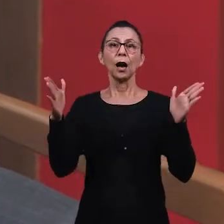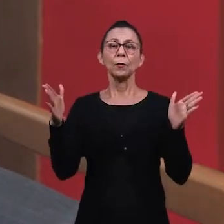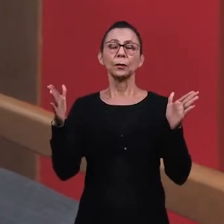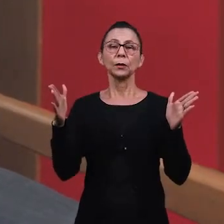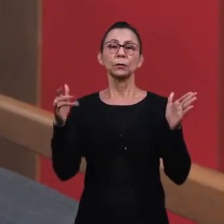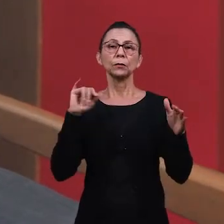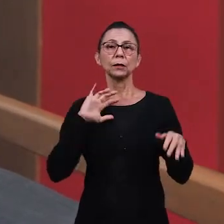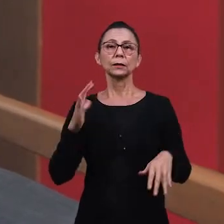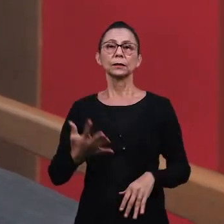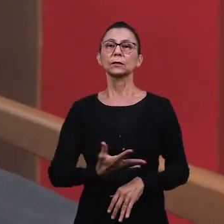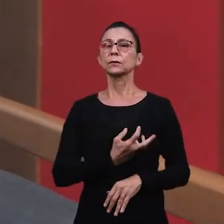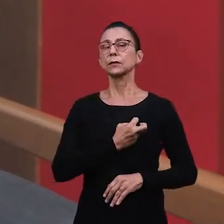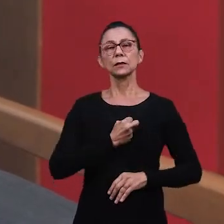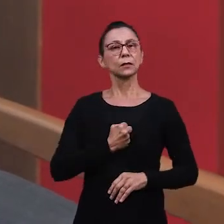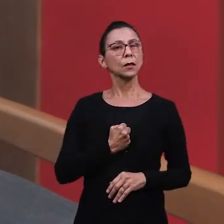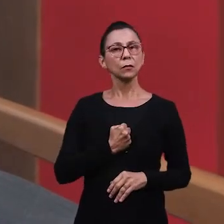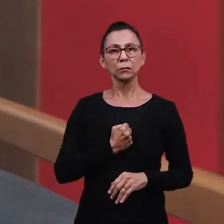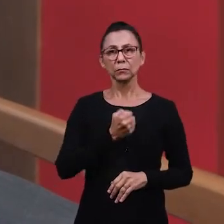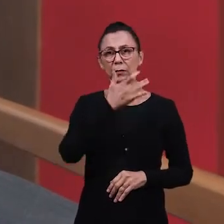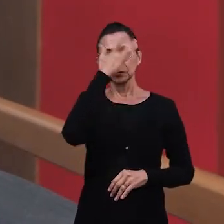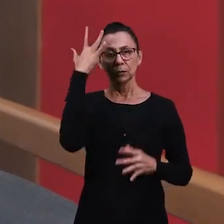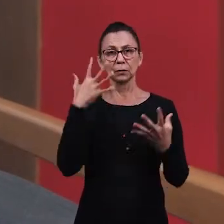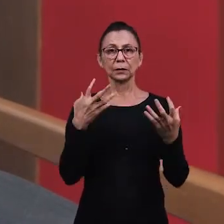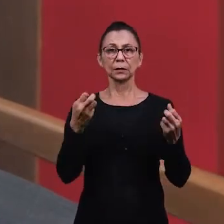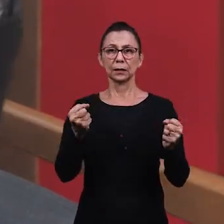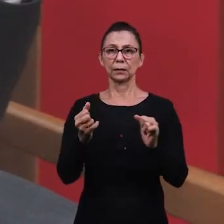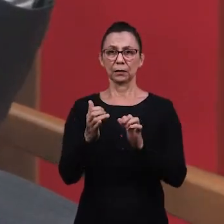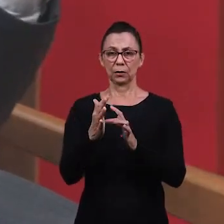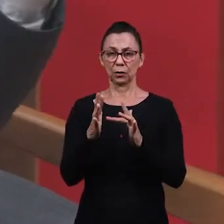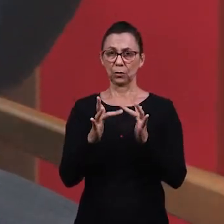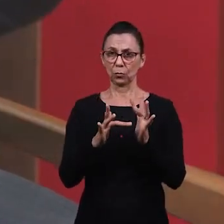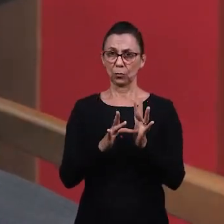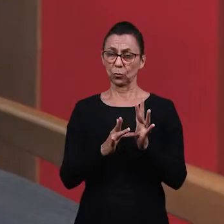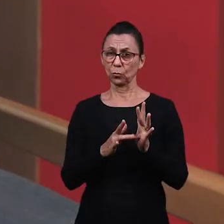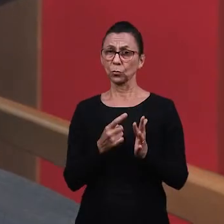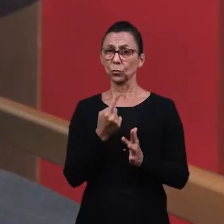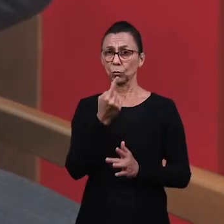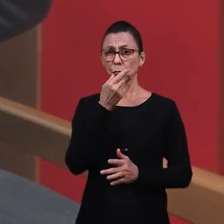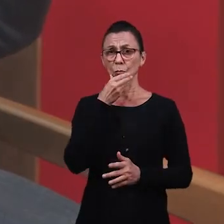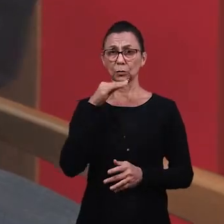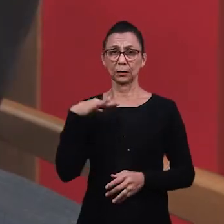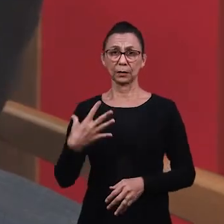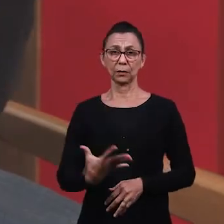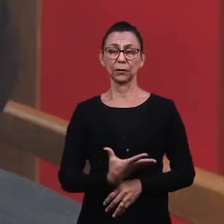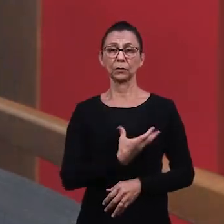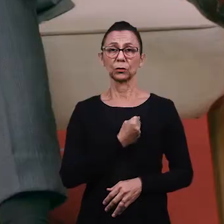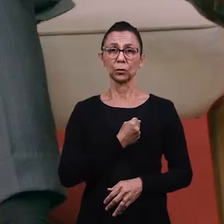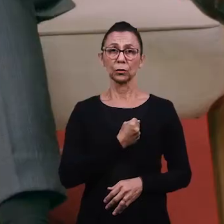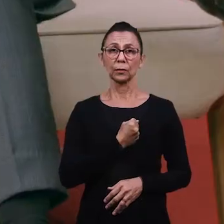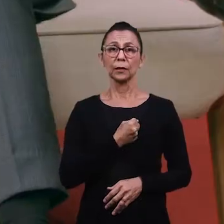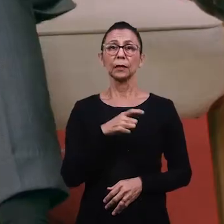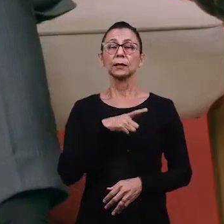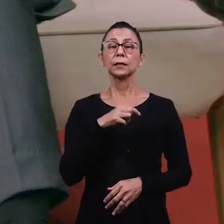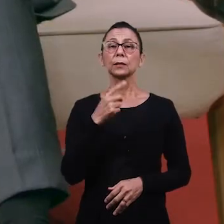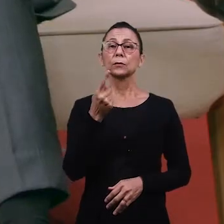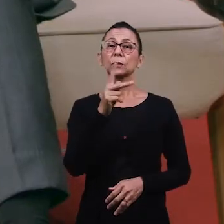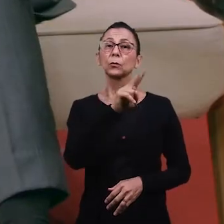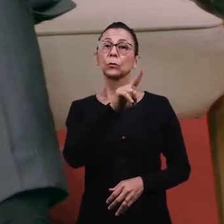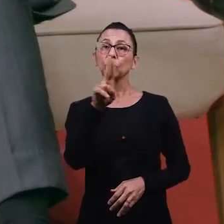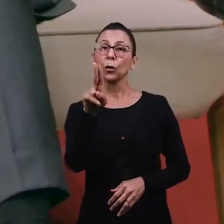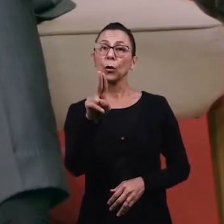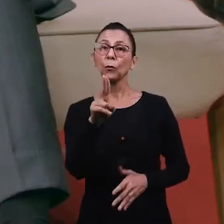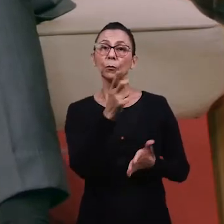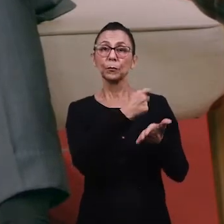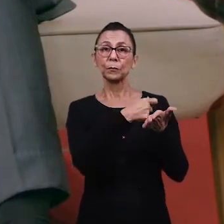donc commence cette célébration. Pourquoi? Parce qu'avec la mort et résurrection du Seigneur Jésus, la porte du salut s'est